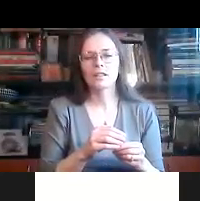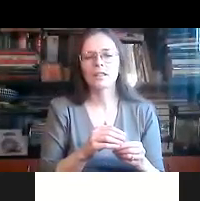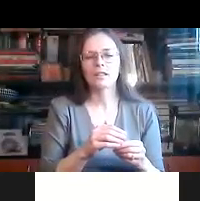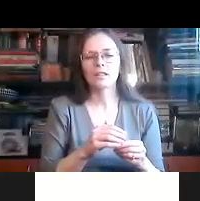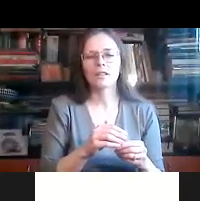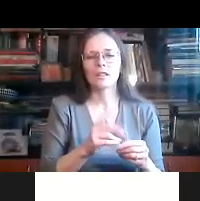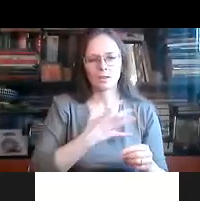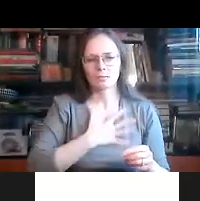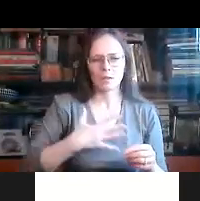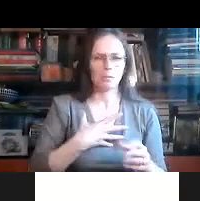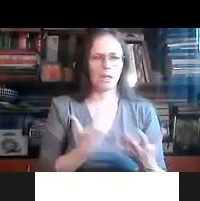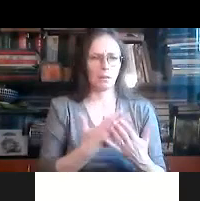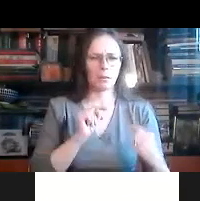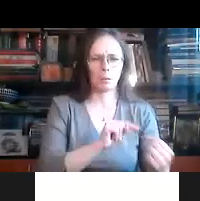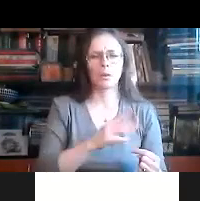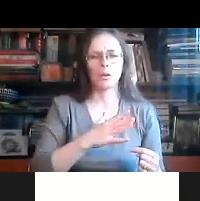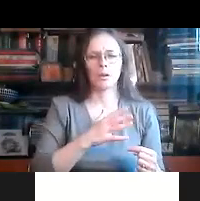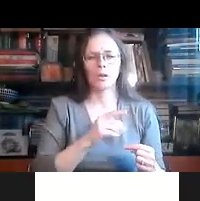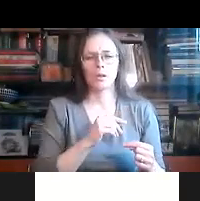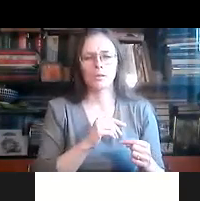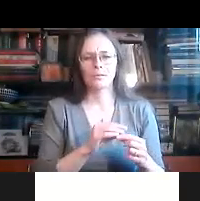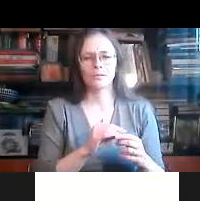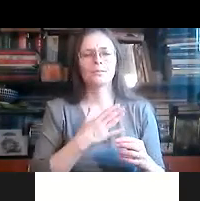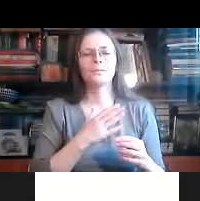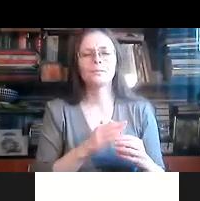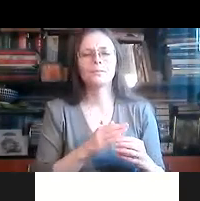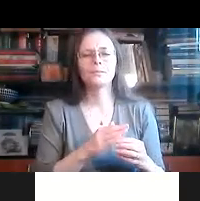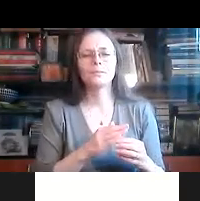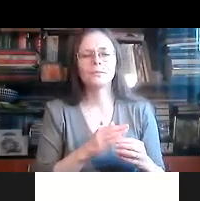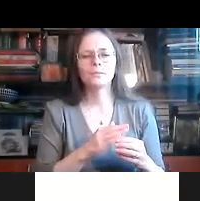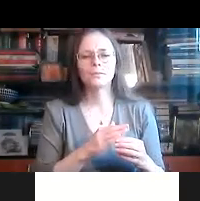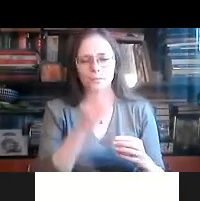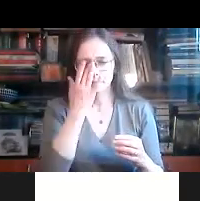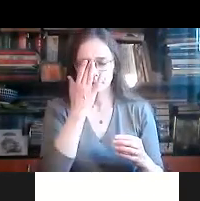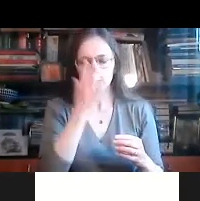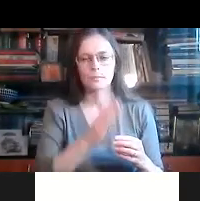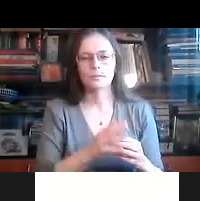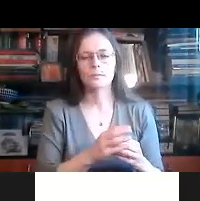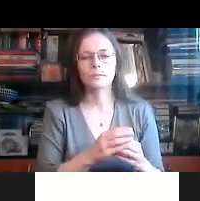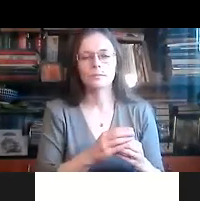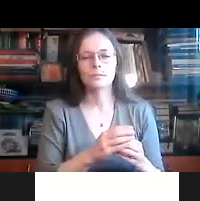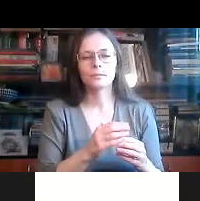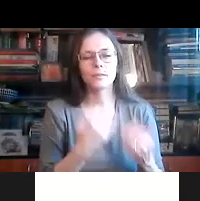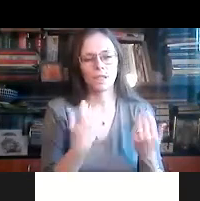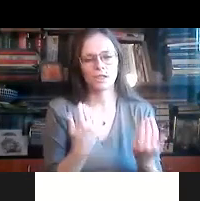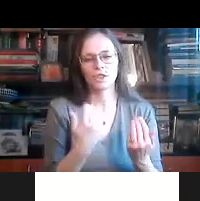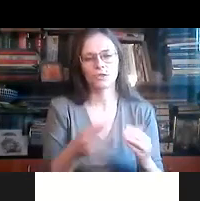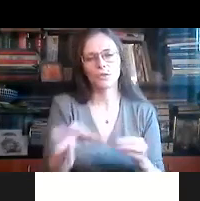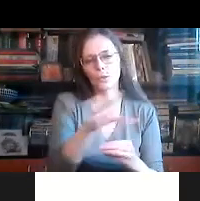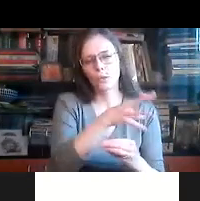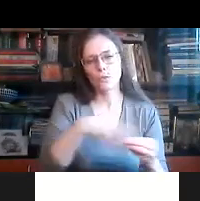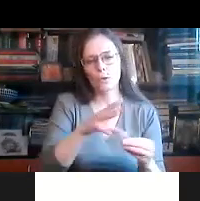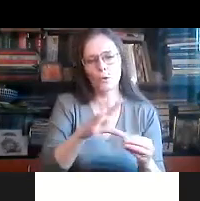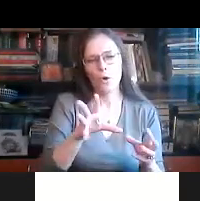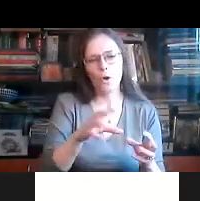все же взрослые, почему нет? Вот, и сейчас это все сводится лишь к тому, что будут сниматься рекламы,